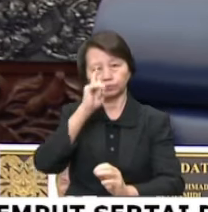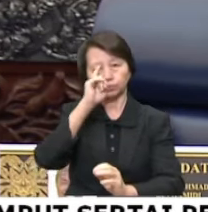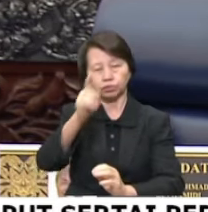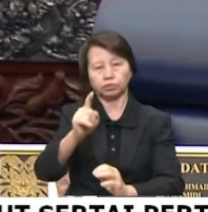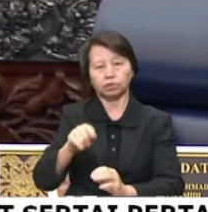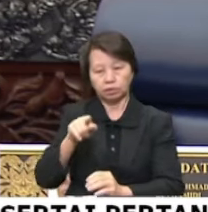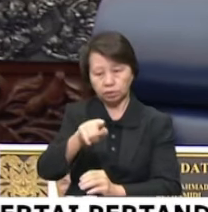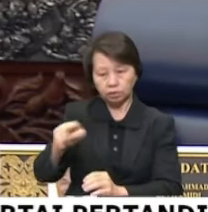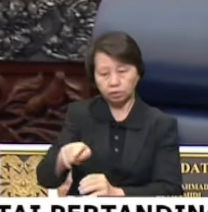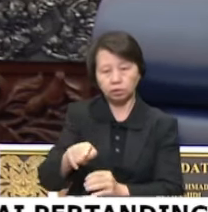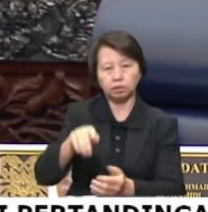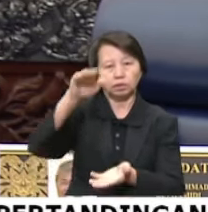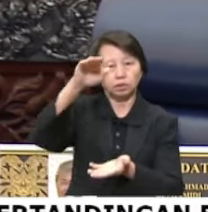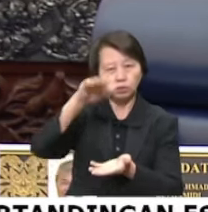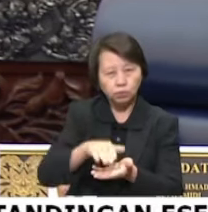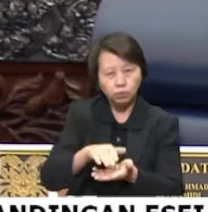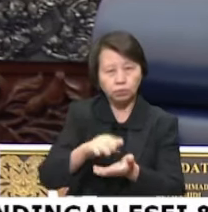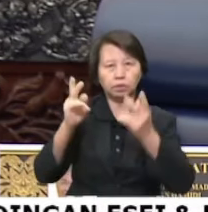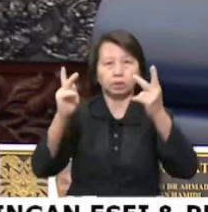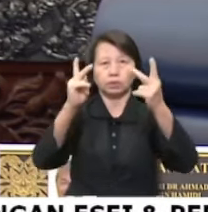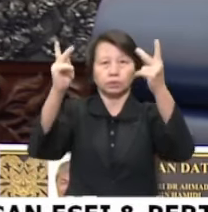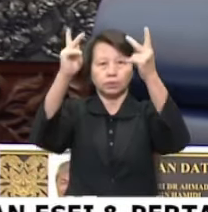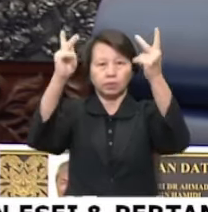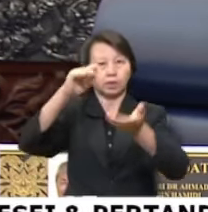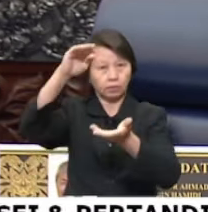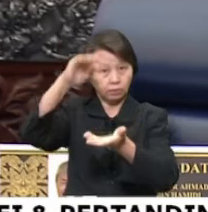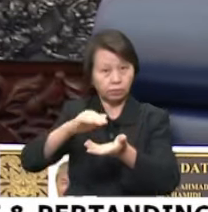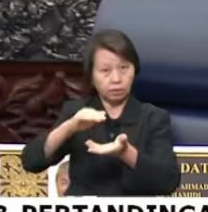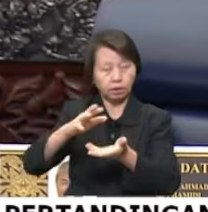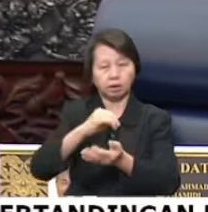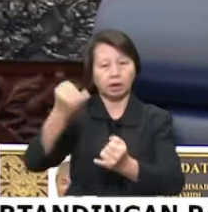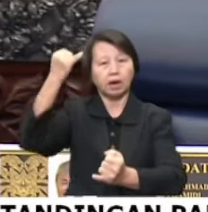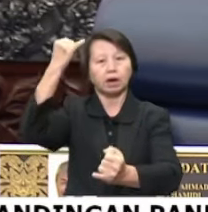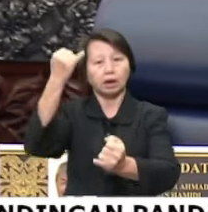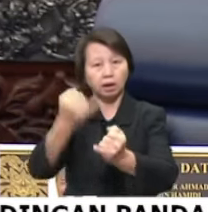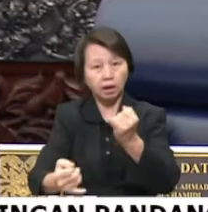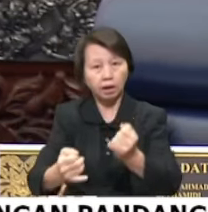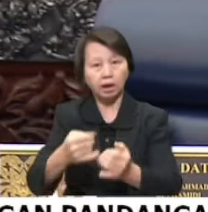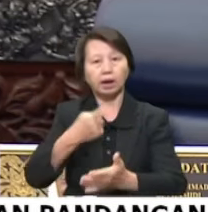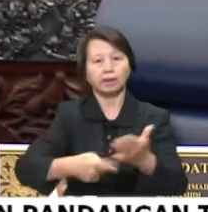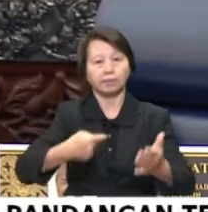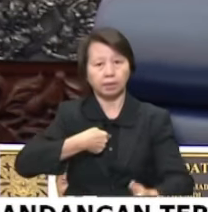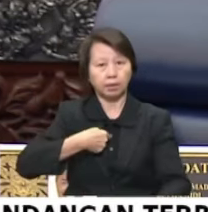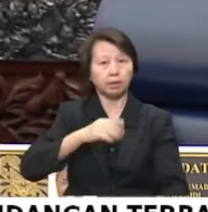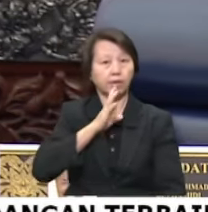bahawa ianya rendah karbon. End of the day ialah apa yang saya katakan tadi,